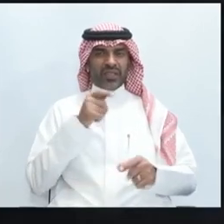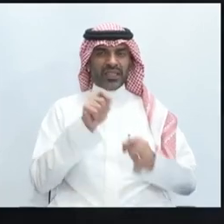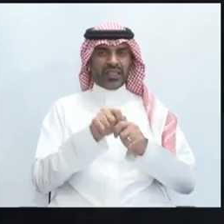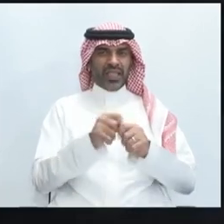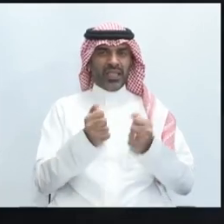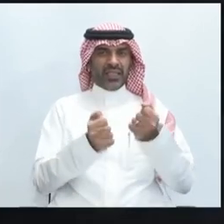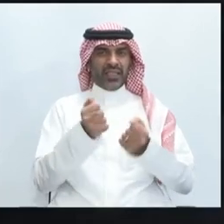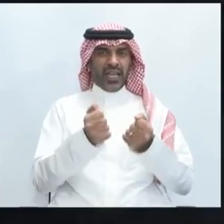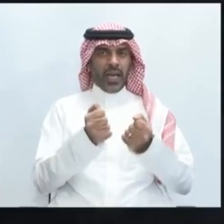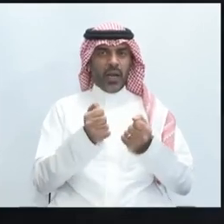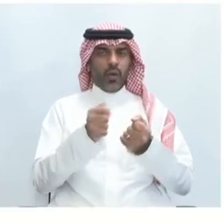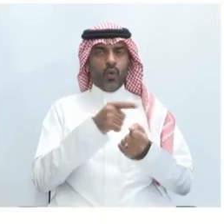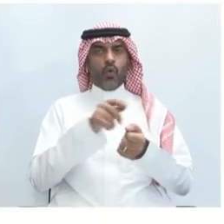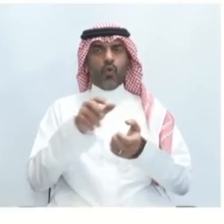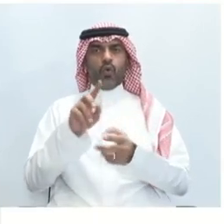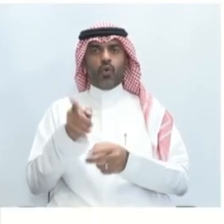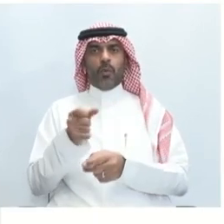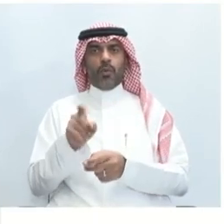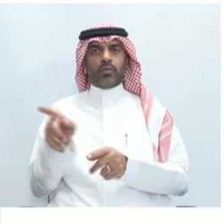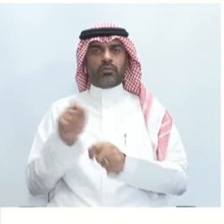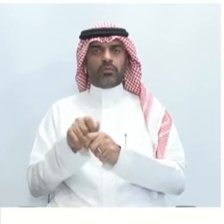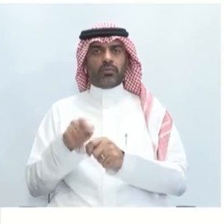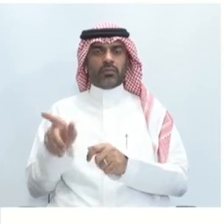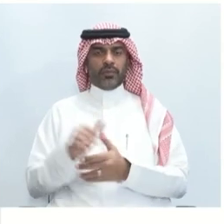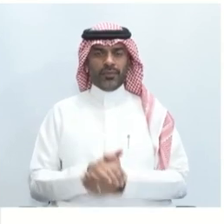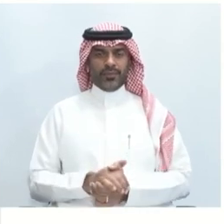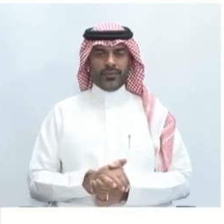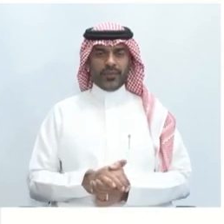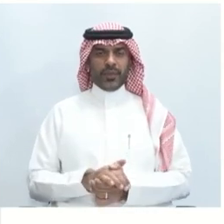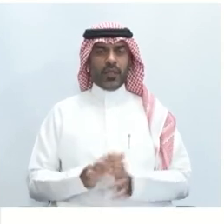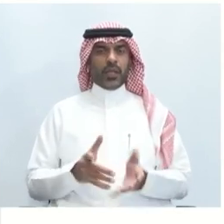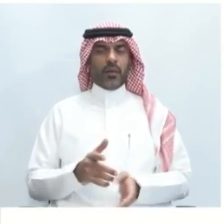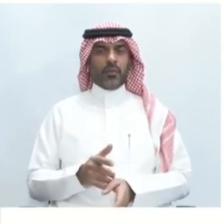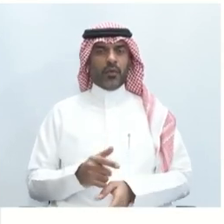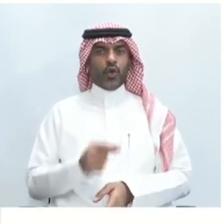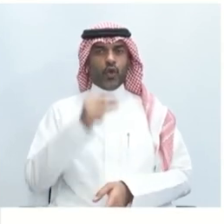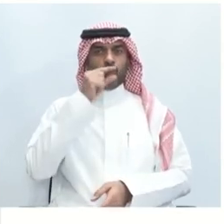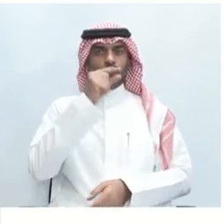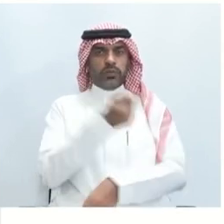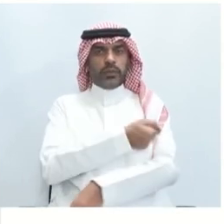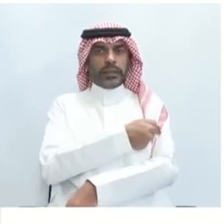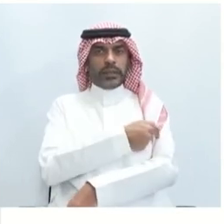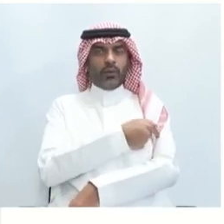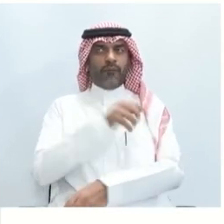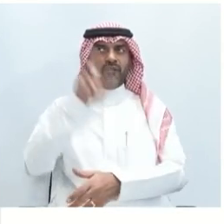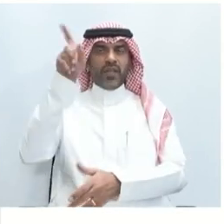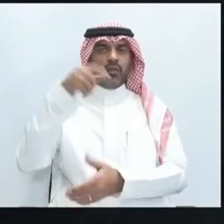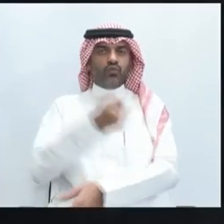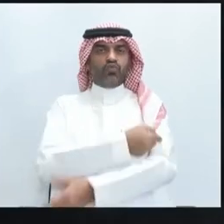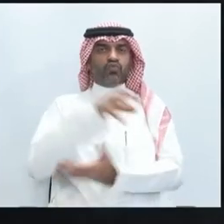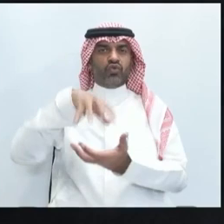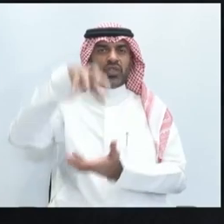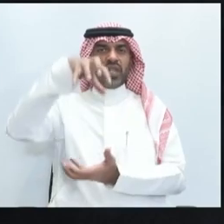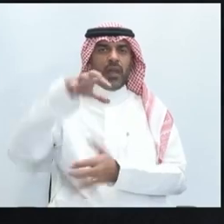الطائرات وغيرها من المركبات طيب كيف يستخدم الاطباء الروبوتات في المستشفيات